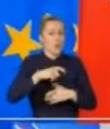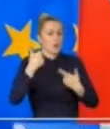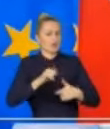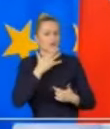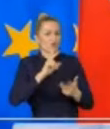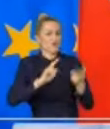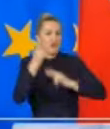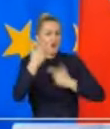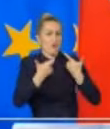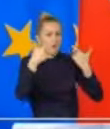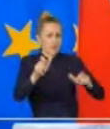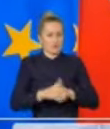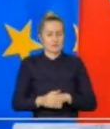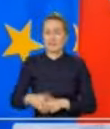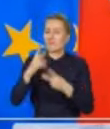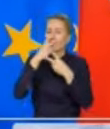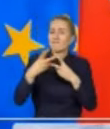okazała się,